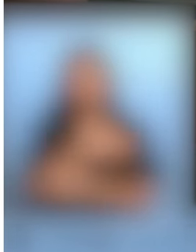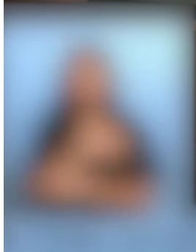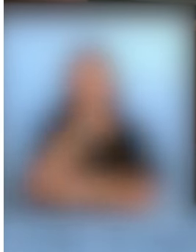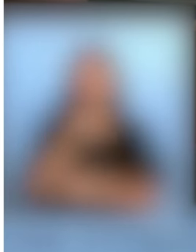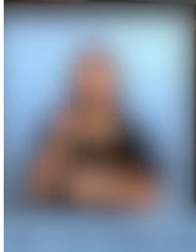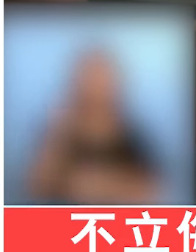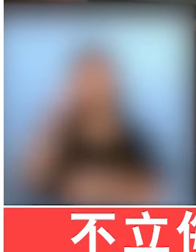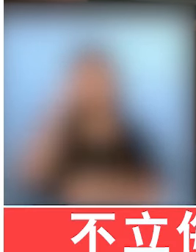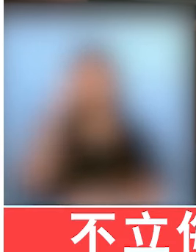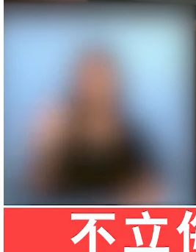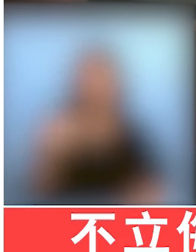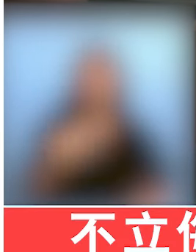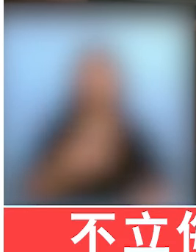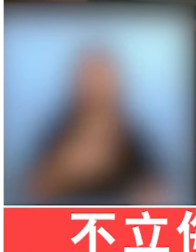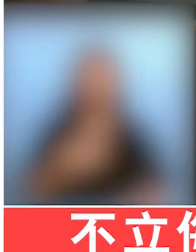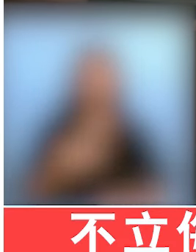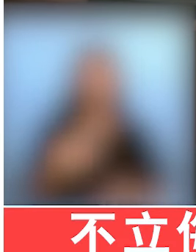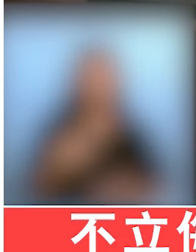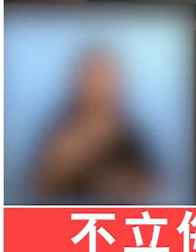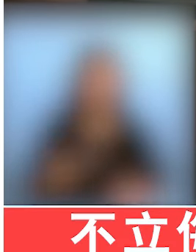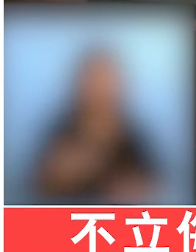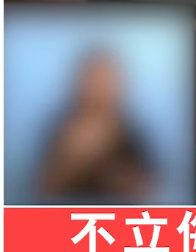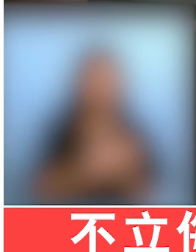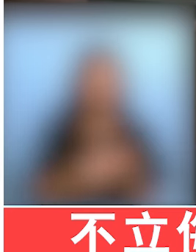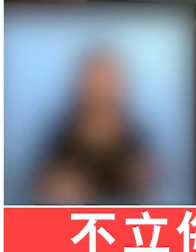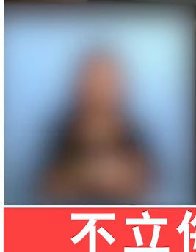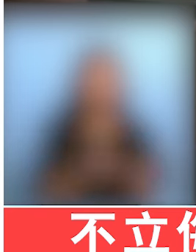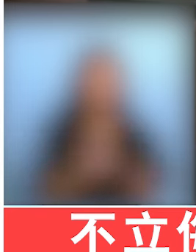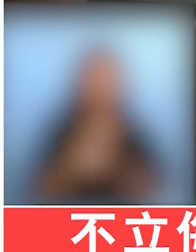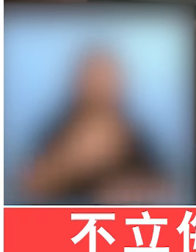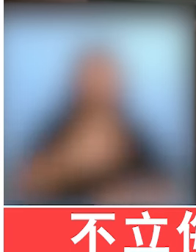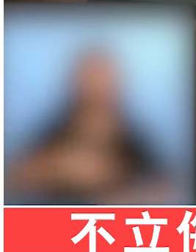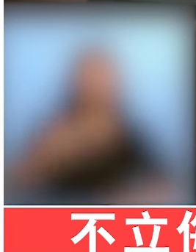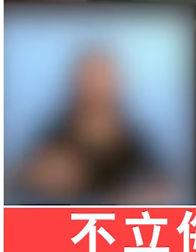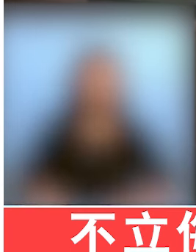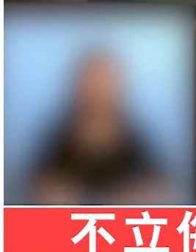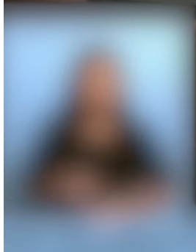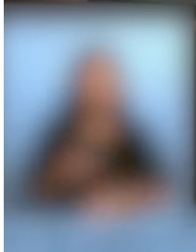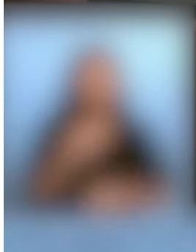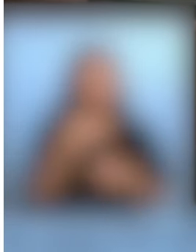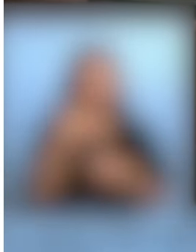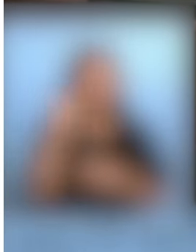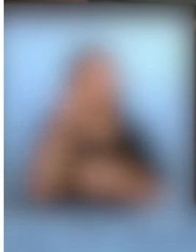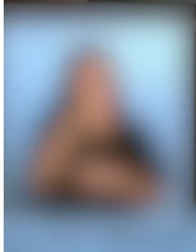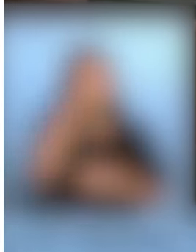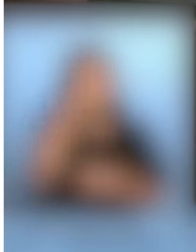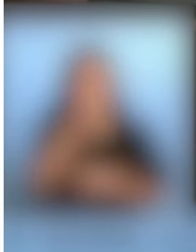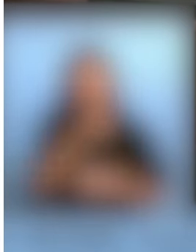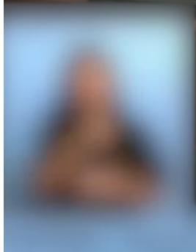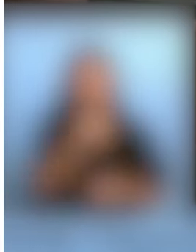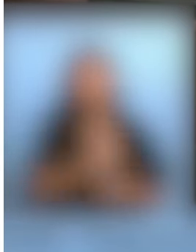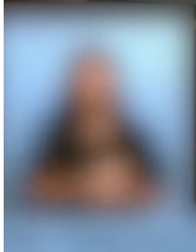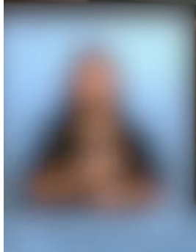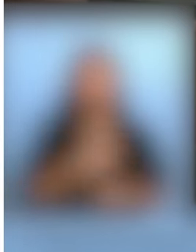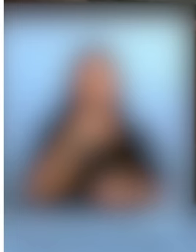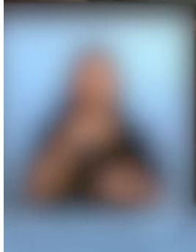咧，佢哋都覺得唔夠有尊嚴啦，同埋咧亦都唔安心。所以我都很希望特首去盡快去做，每一次都